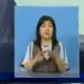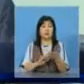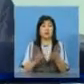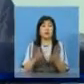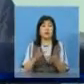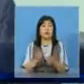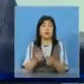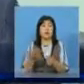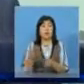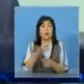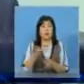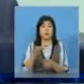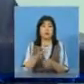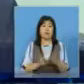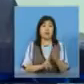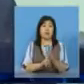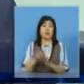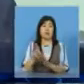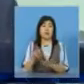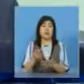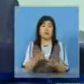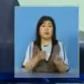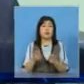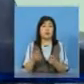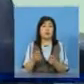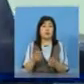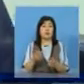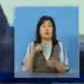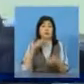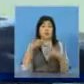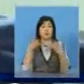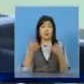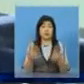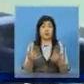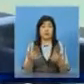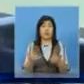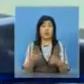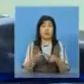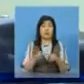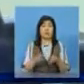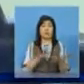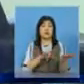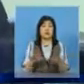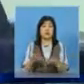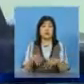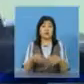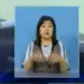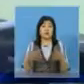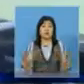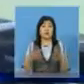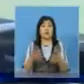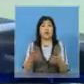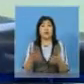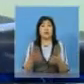Мына облыстың жаңа басшылығы соған жете көңіл бөліп осындай шараларды ұйымдастырып отырғанына шын